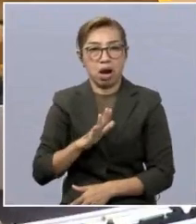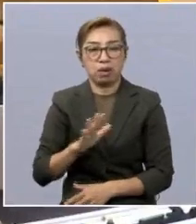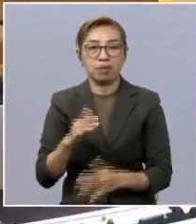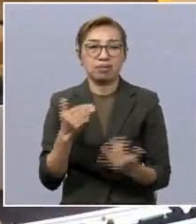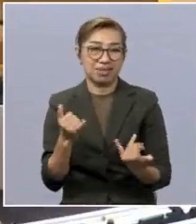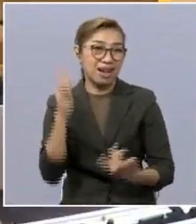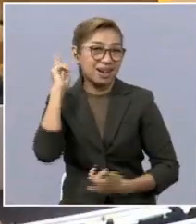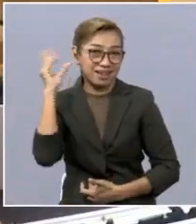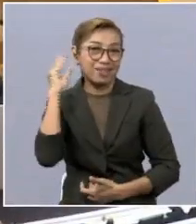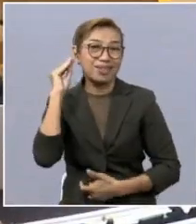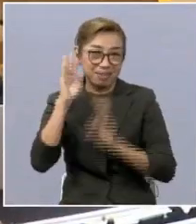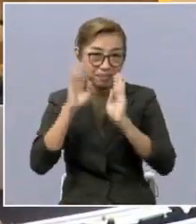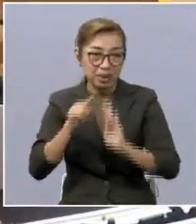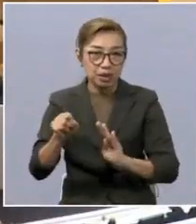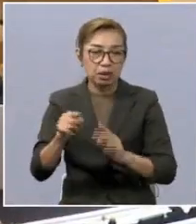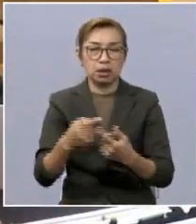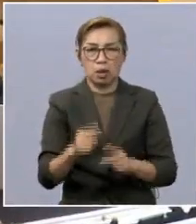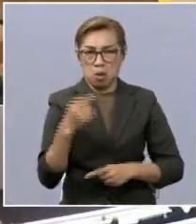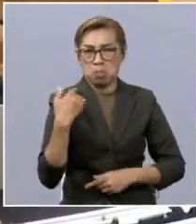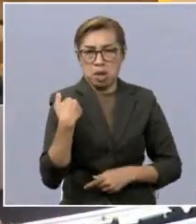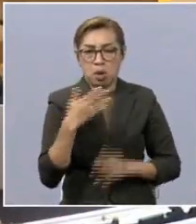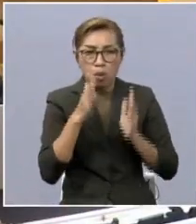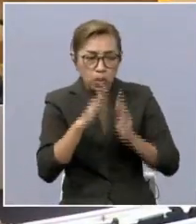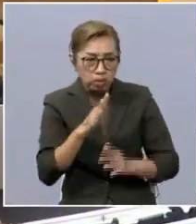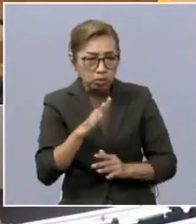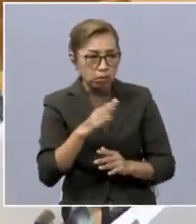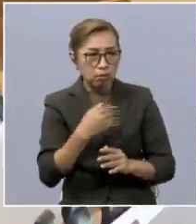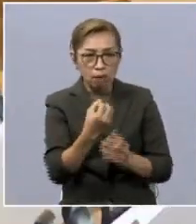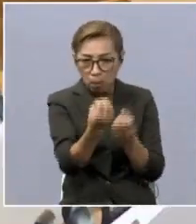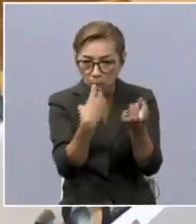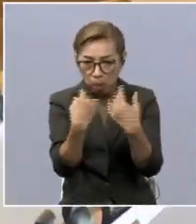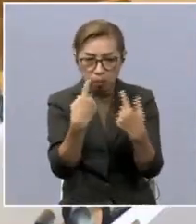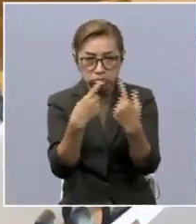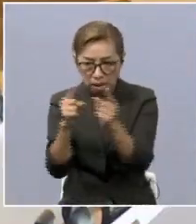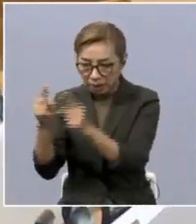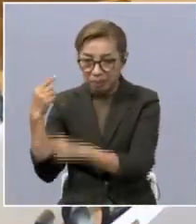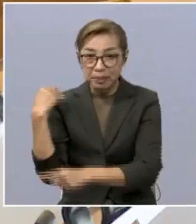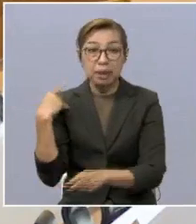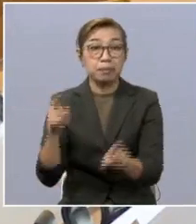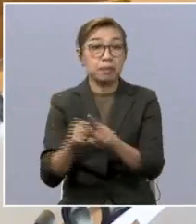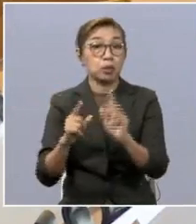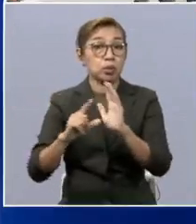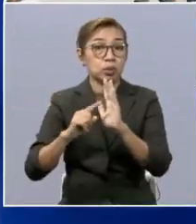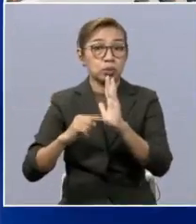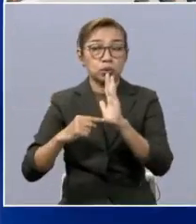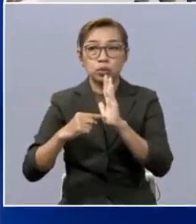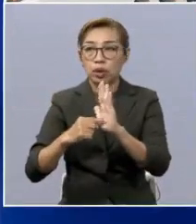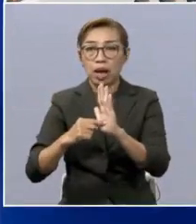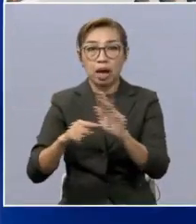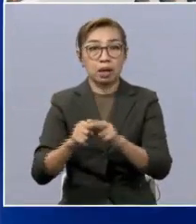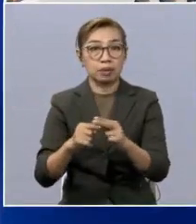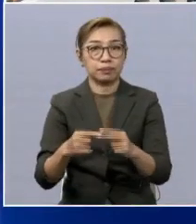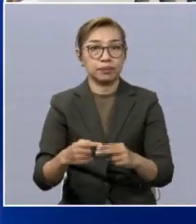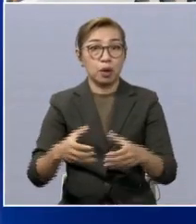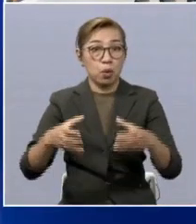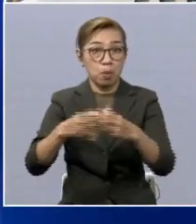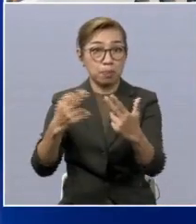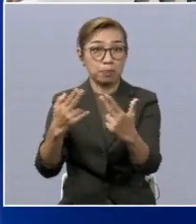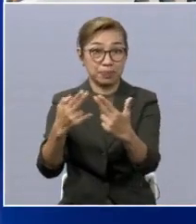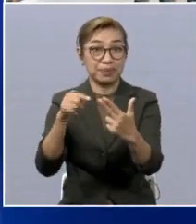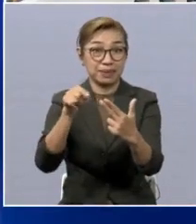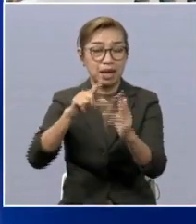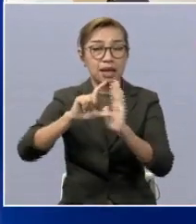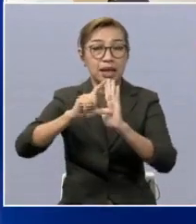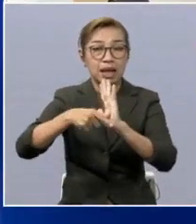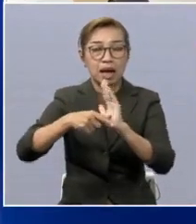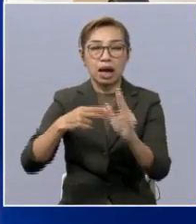ทีนี้เนี่ยมันก็มีความเห็นเยอะแยะมากมายเลยครับอย่างในมุมของเลขาธิการพรรครวมไทยสร้างชาตินะครับคุณเอกนัทพร้อมพันธ์เนี่ย